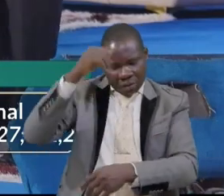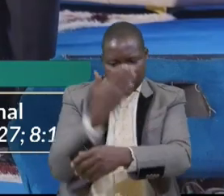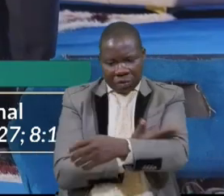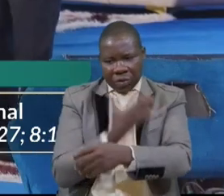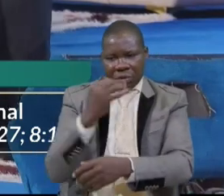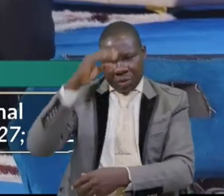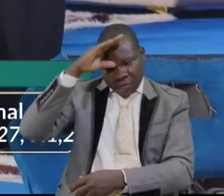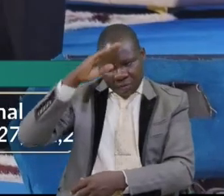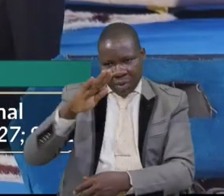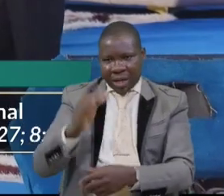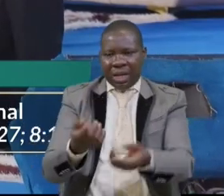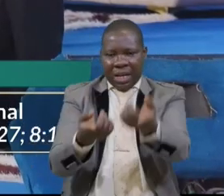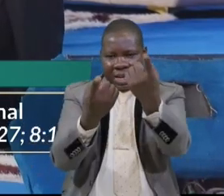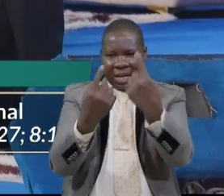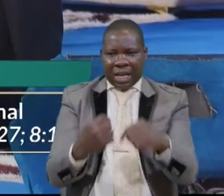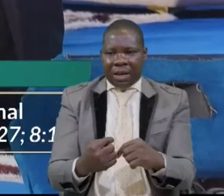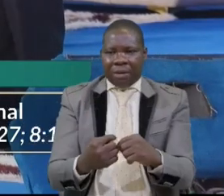un fils de l'homme.